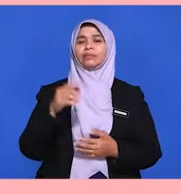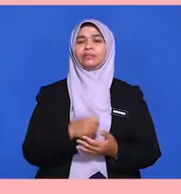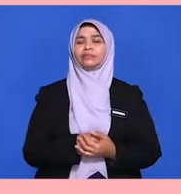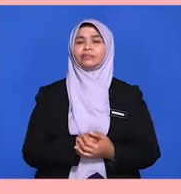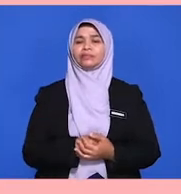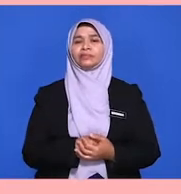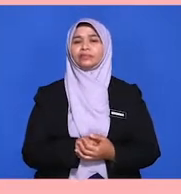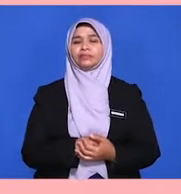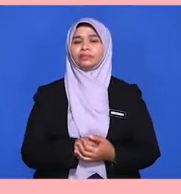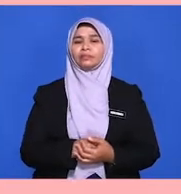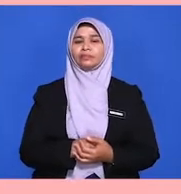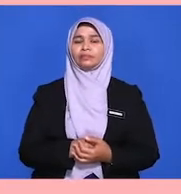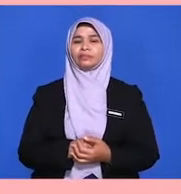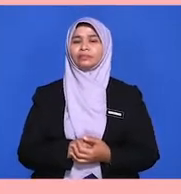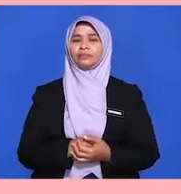komen yang diberi.